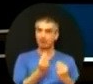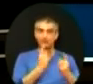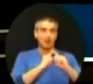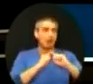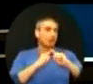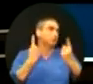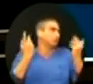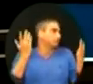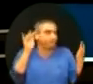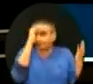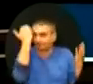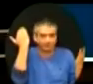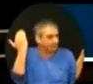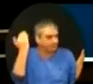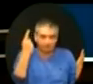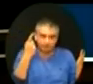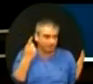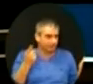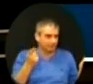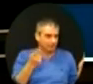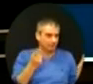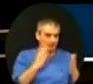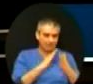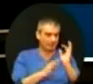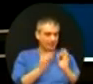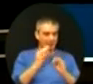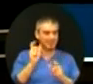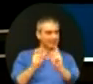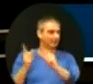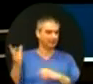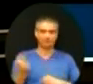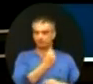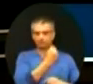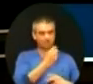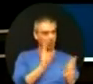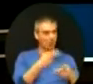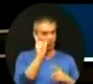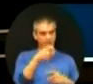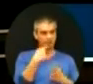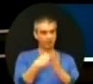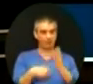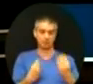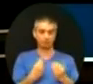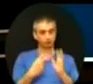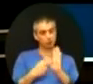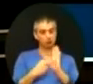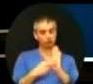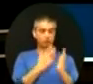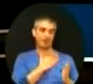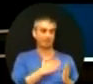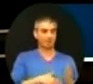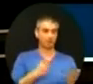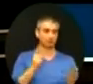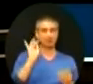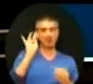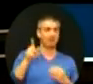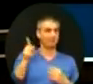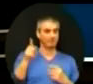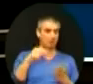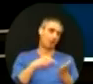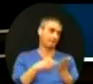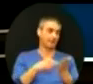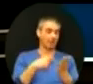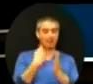הזוי, מופרך, הוא מפקיע את הכוח מידי בתי הדין האזרחיים. זה לא יכול להיות שאדם שקנה מוצר חשמלי ורוצה לטבוע